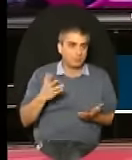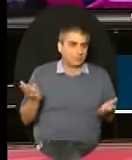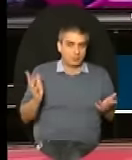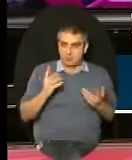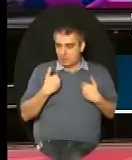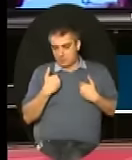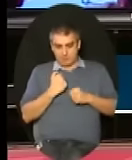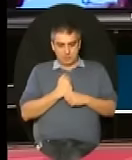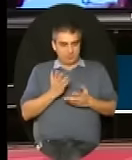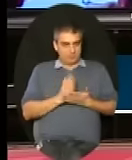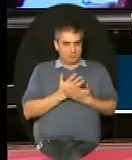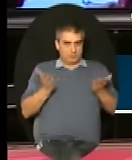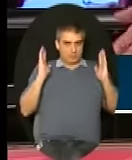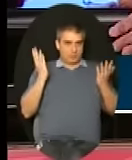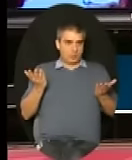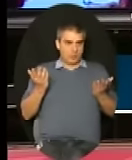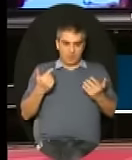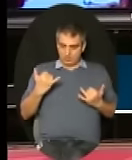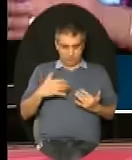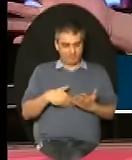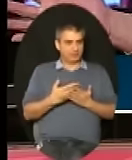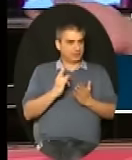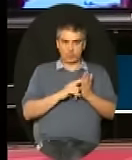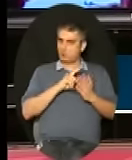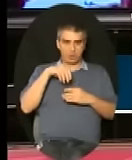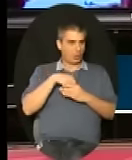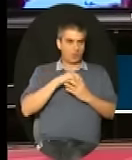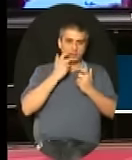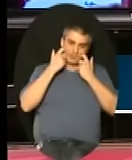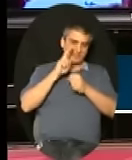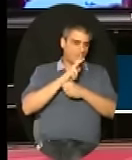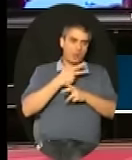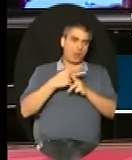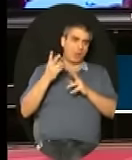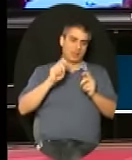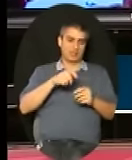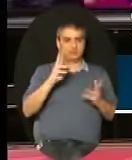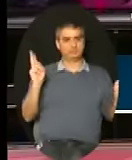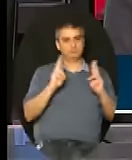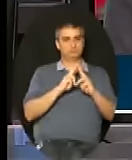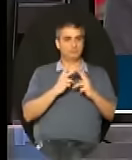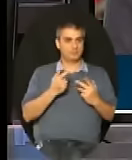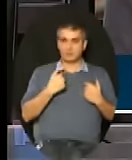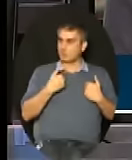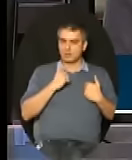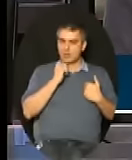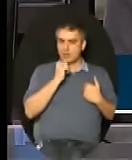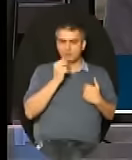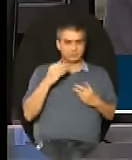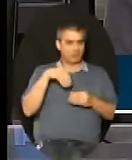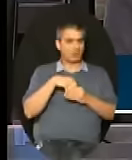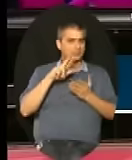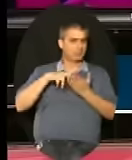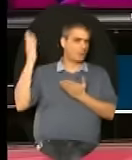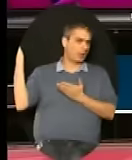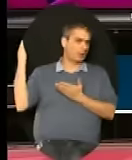אוי לי מיוצרי. אני, כרגע הצעת החוק לא כוללת שום פיקוח, אלא רק הכנסת מתכנסת. אני גם לא רוצה להכניס את